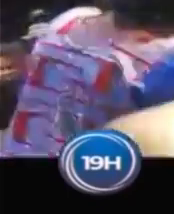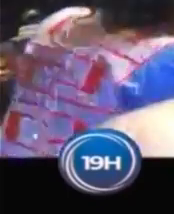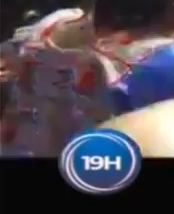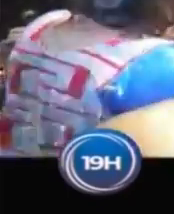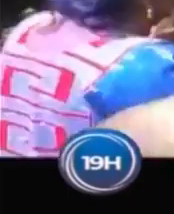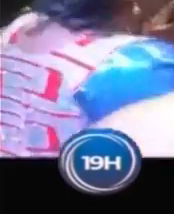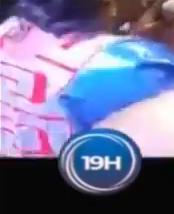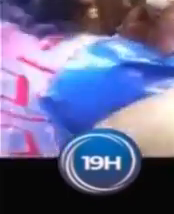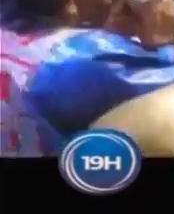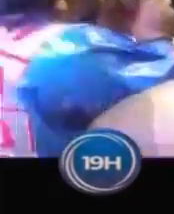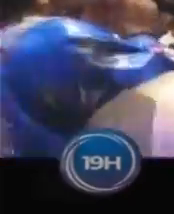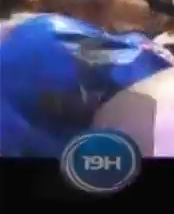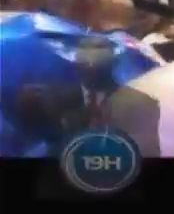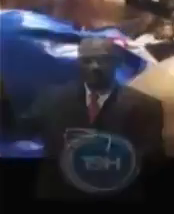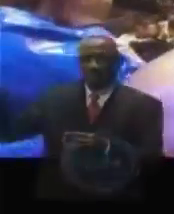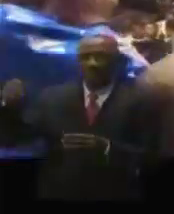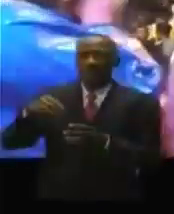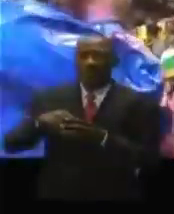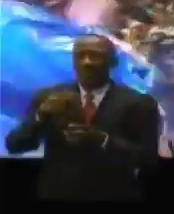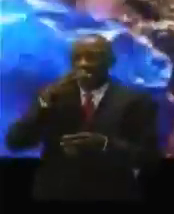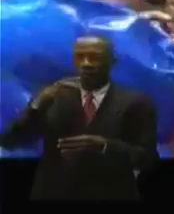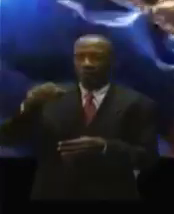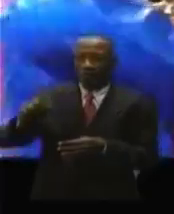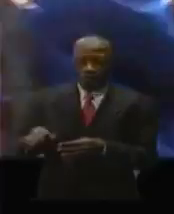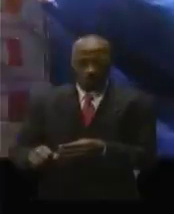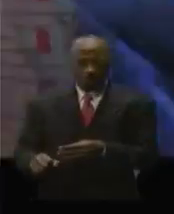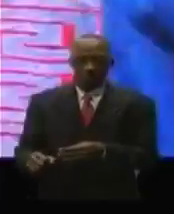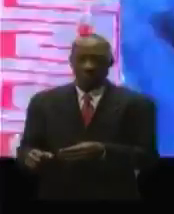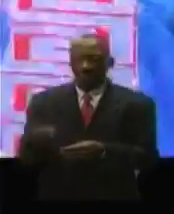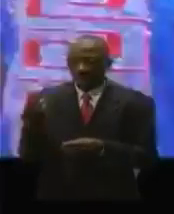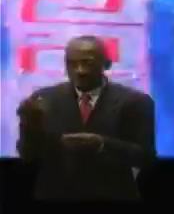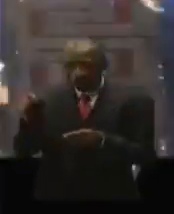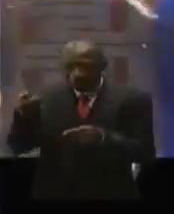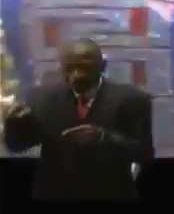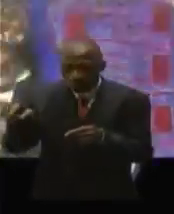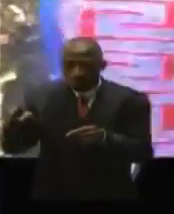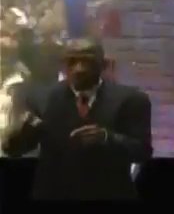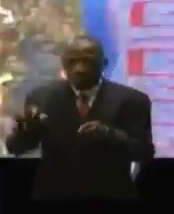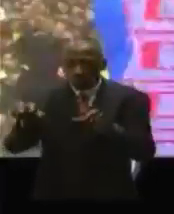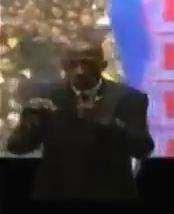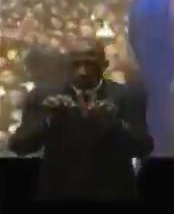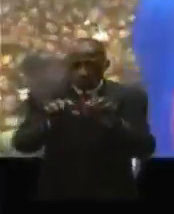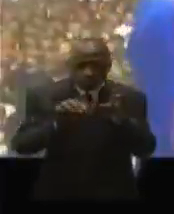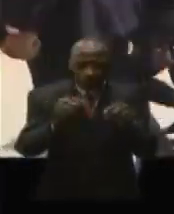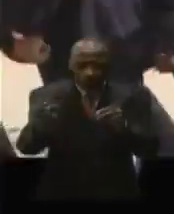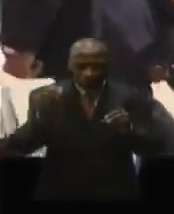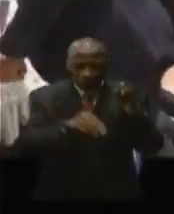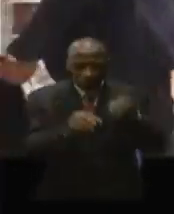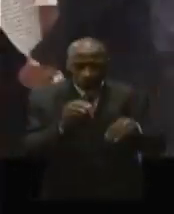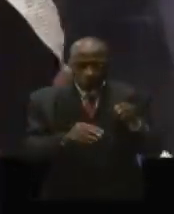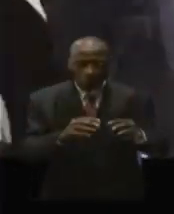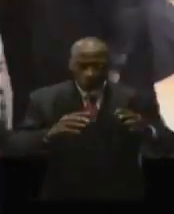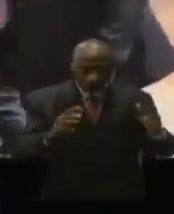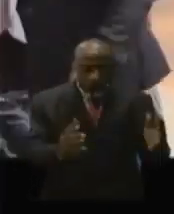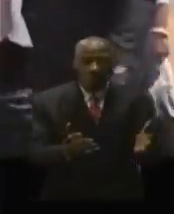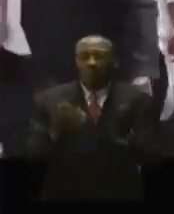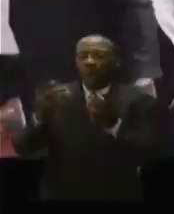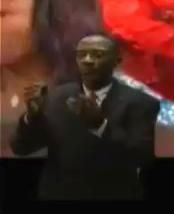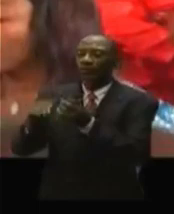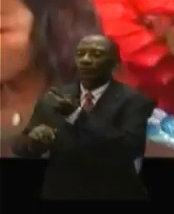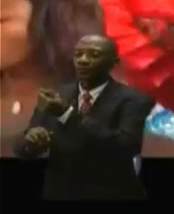lancé un appel de fonds en faveur de victimes de l'inondation de Kaléré. Patriotisme oblige. La représentante